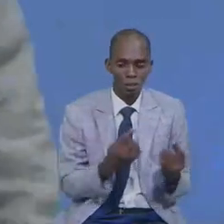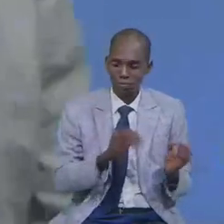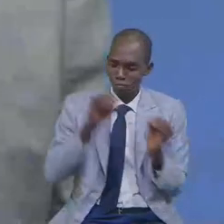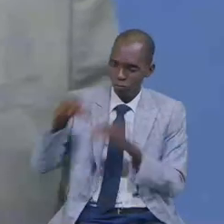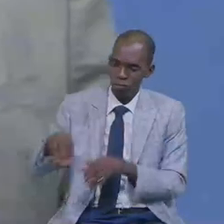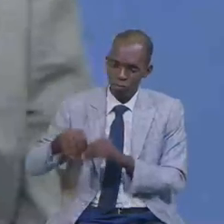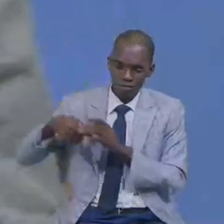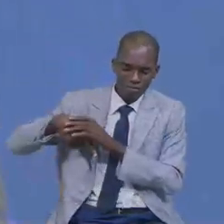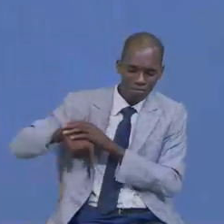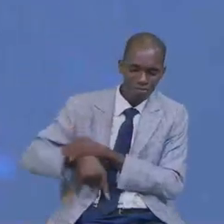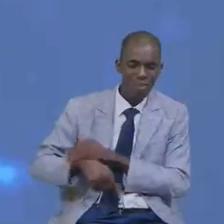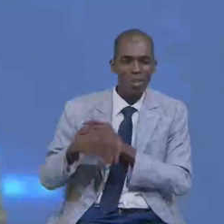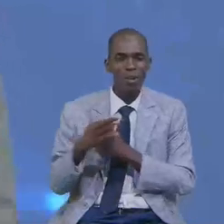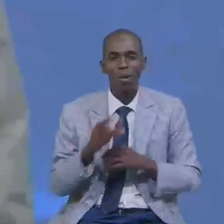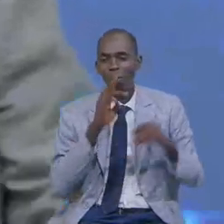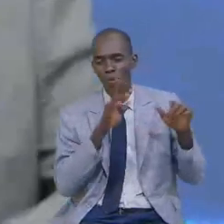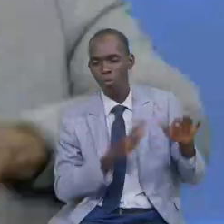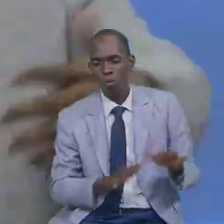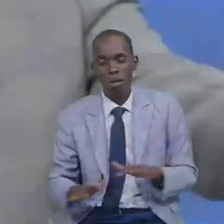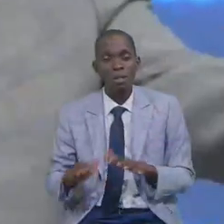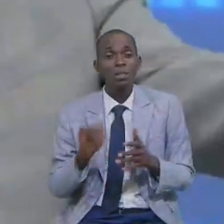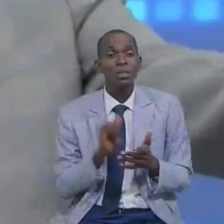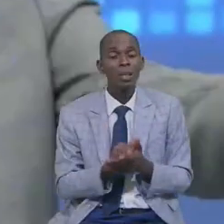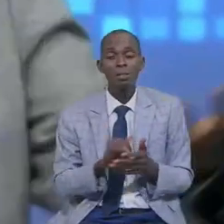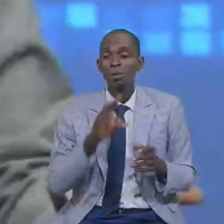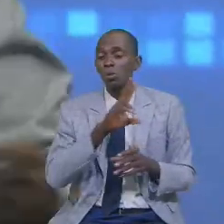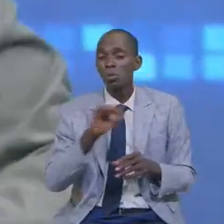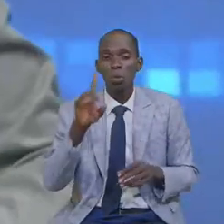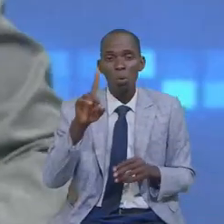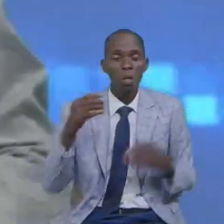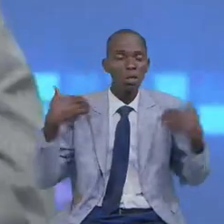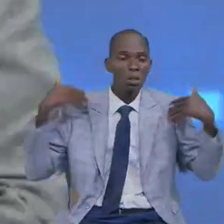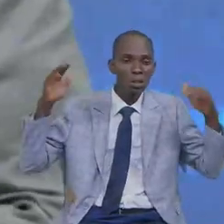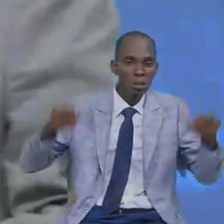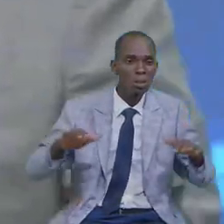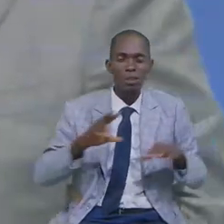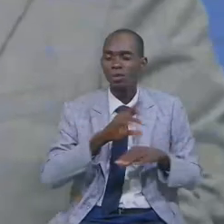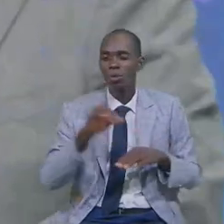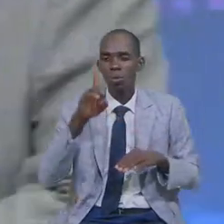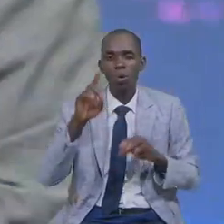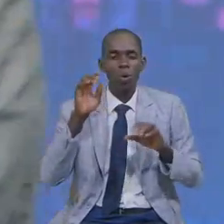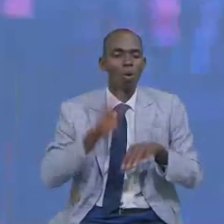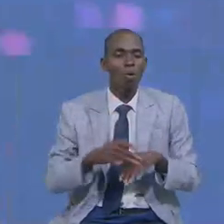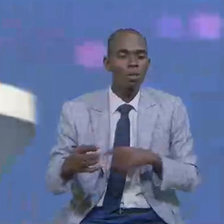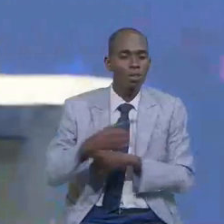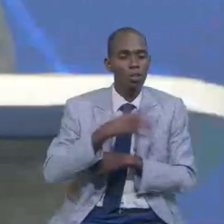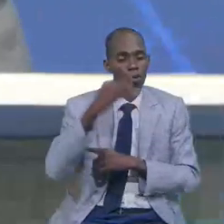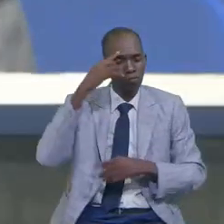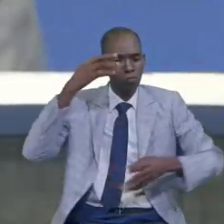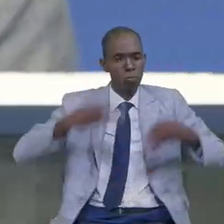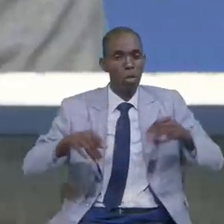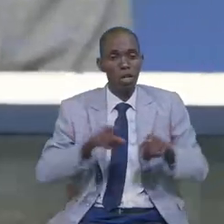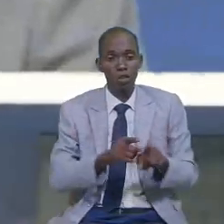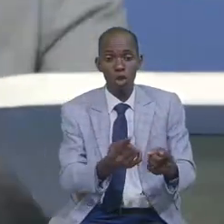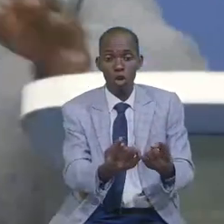la mer. Personne, même un ange, pas un homme, au jour du jugement, comme tu viens, toutes les mauvaises